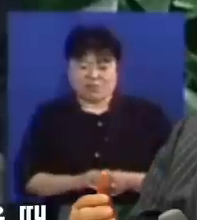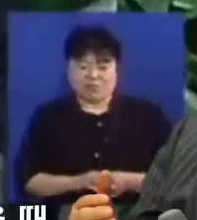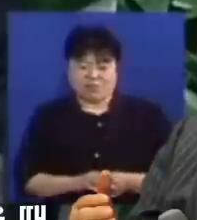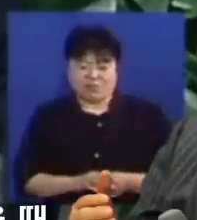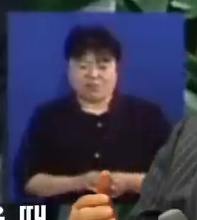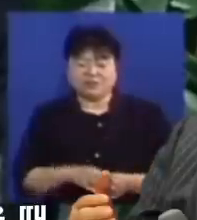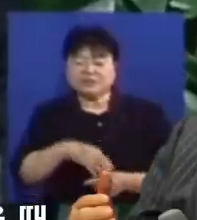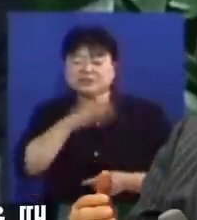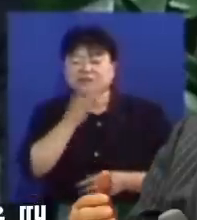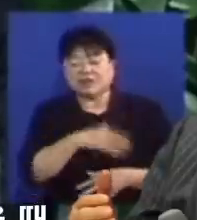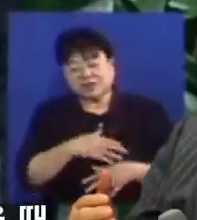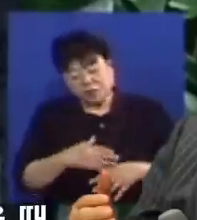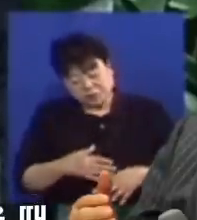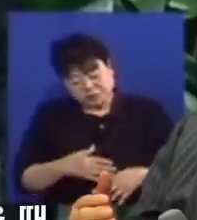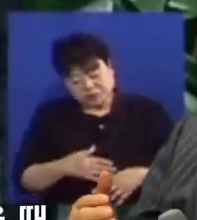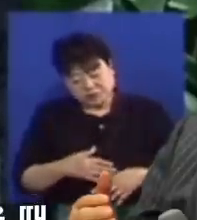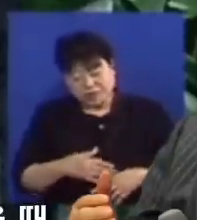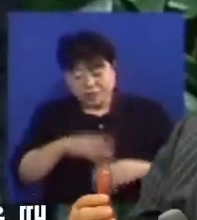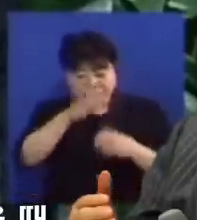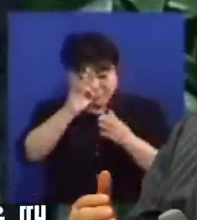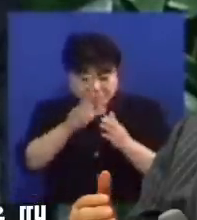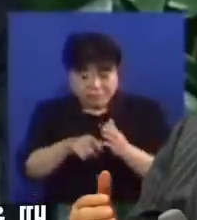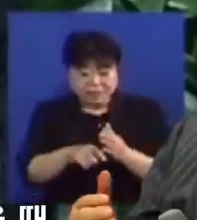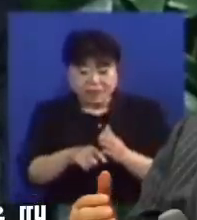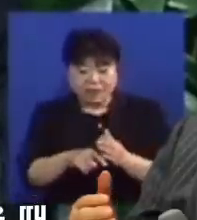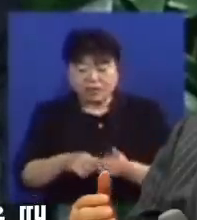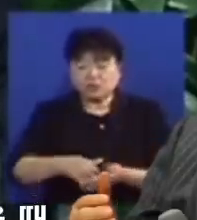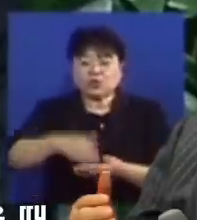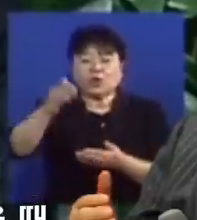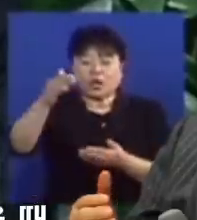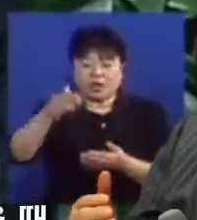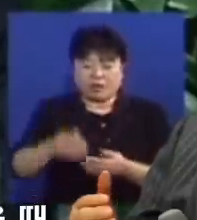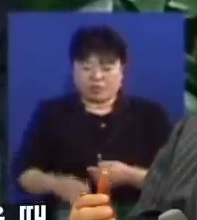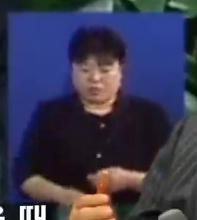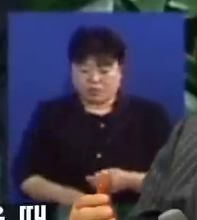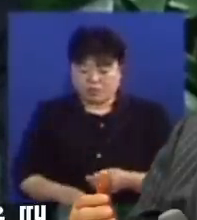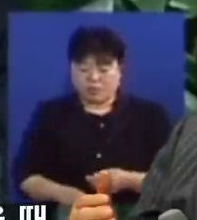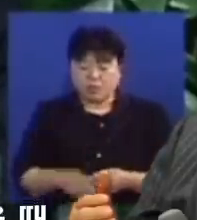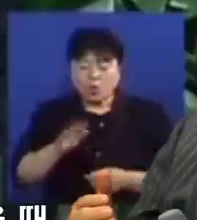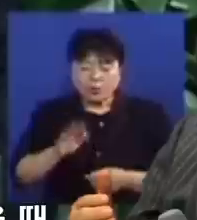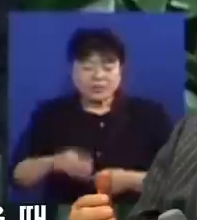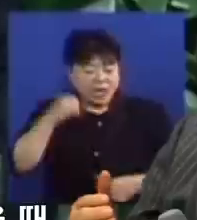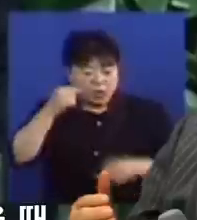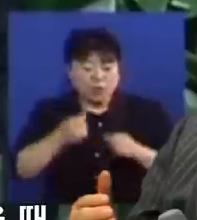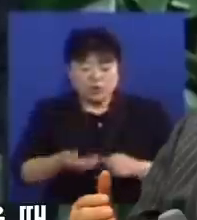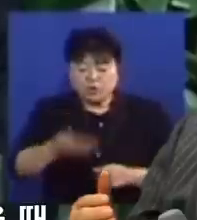나이 늙고 힘이 없으면 쫓겨나고 쫓겨난 동물은